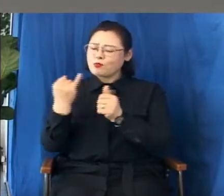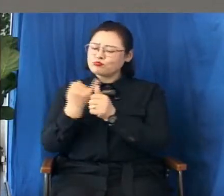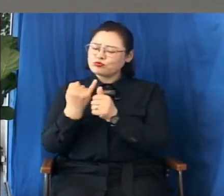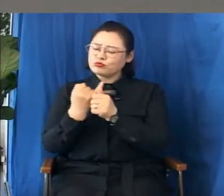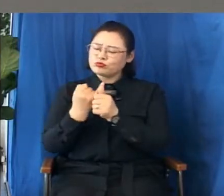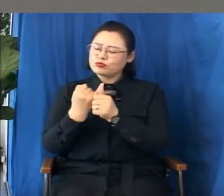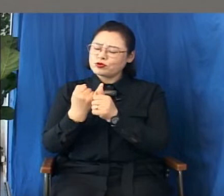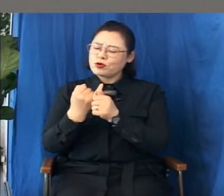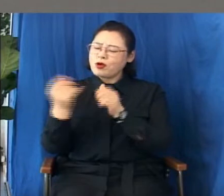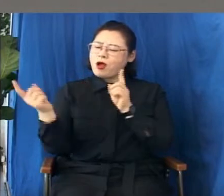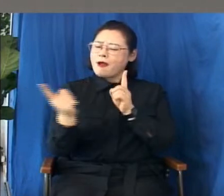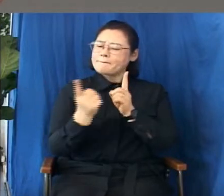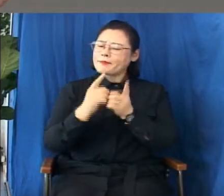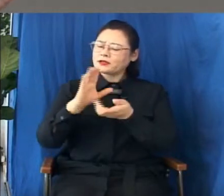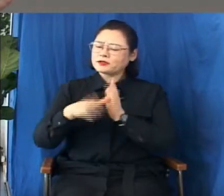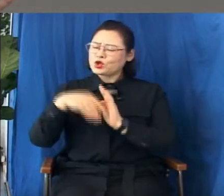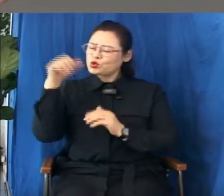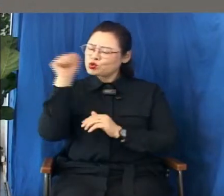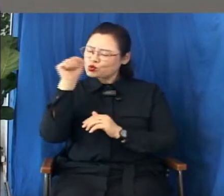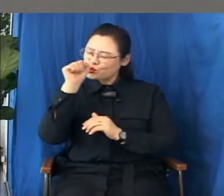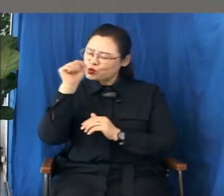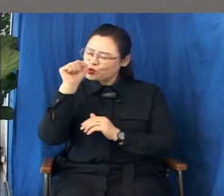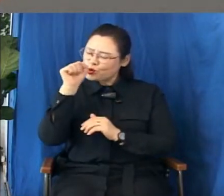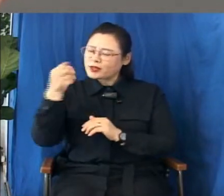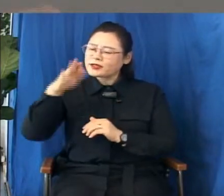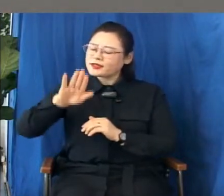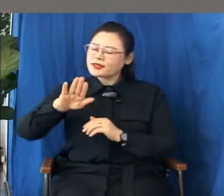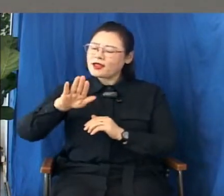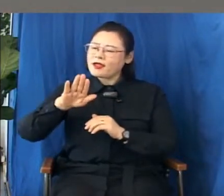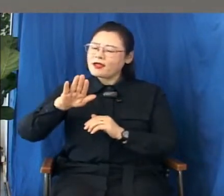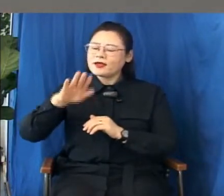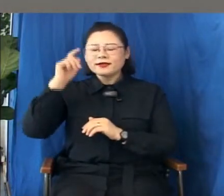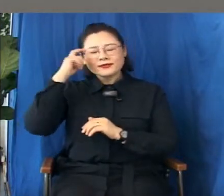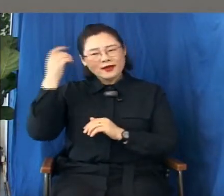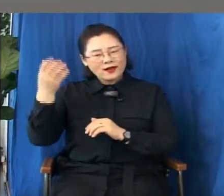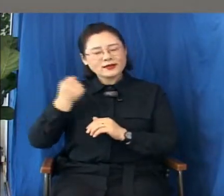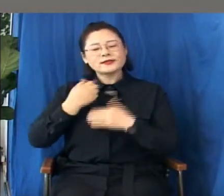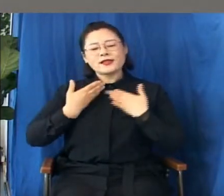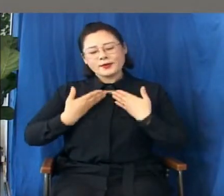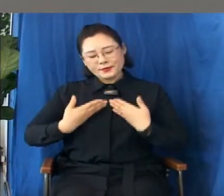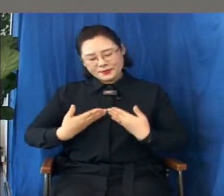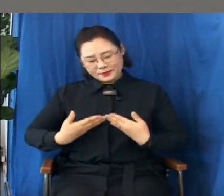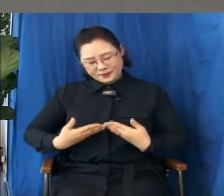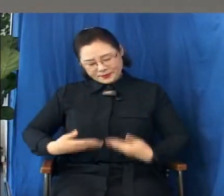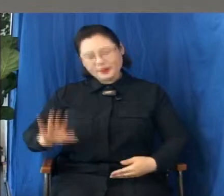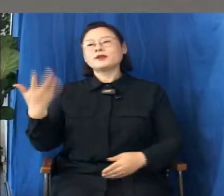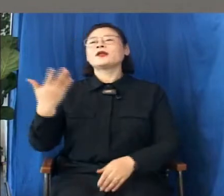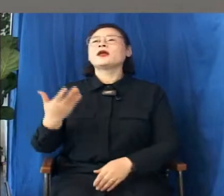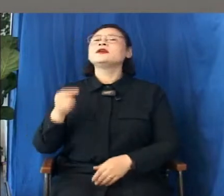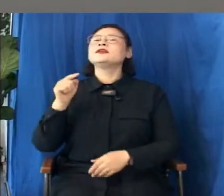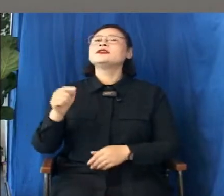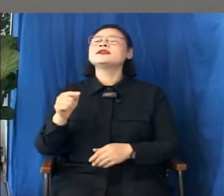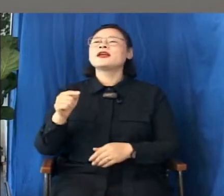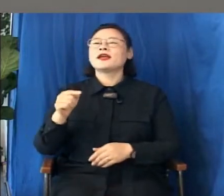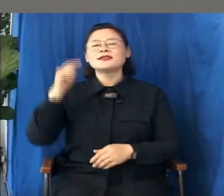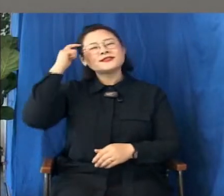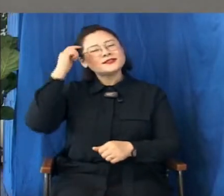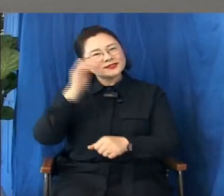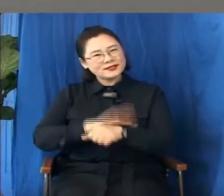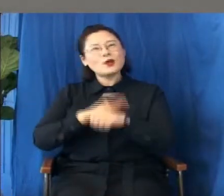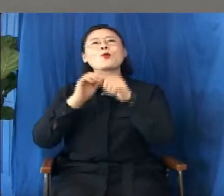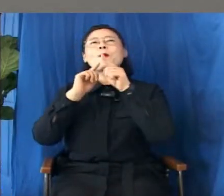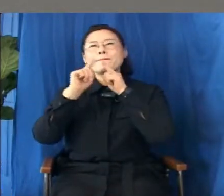쭉 가라앉아서 대화할 수 있는 상황으로 만들어줍니다. 이게 말 한마디거든요. 지혜로운 말